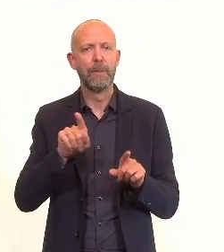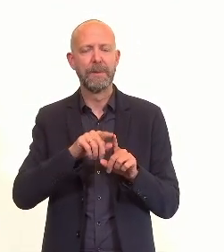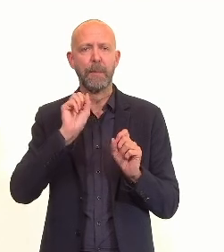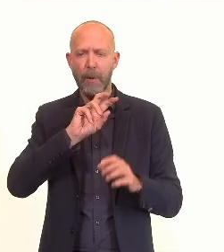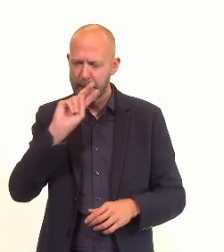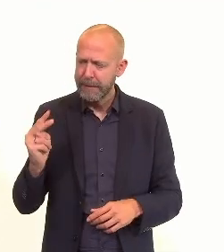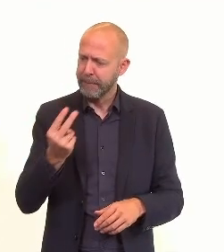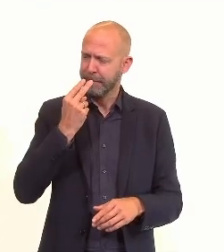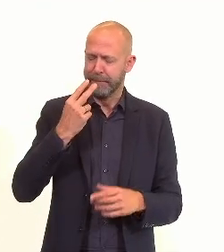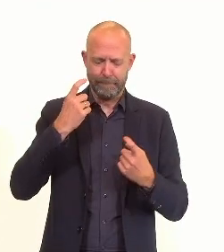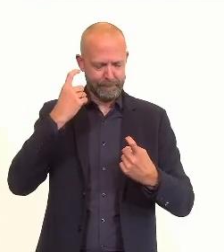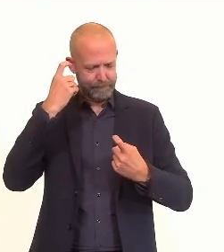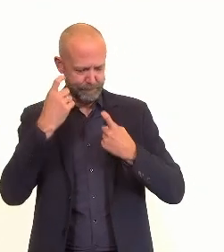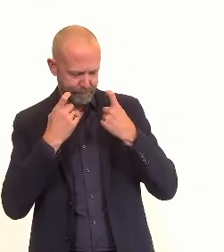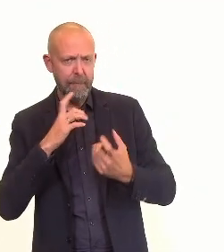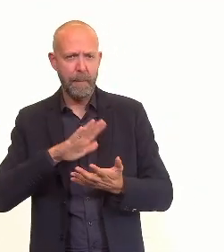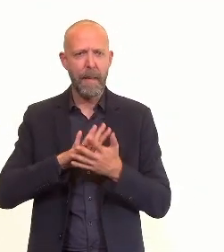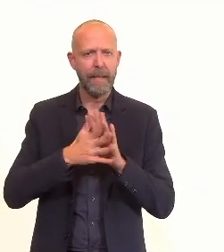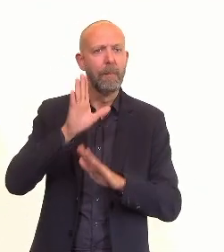comment on répond aux résidents.